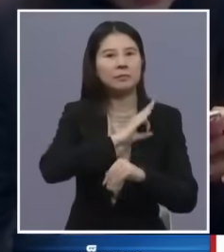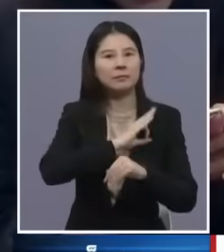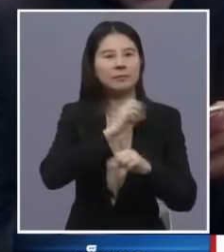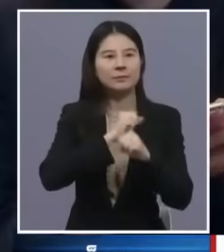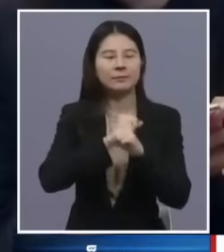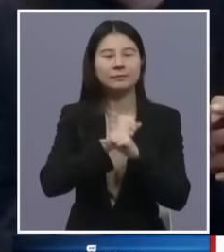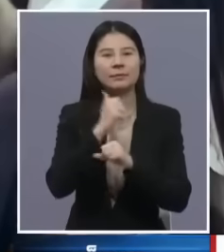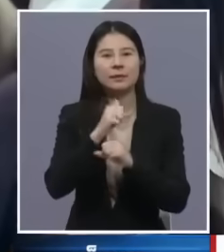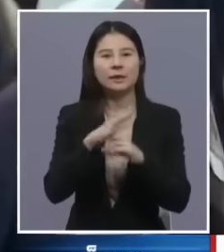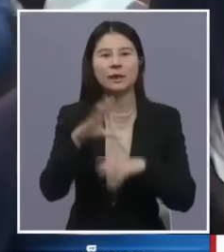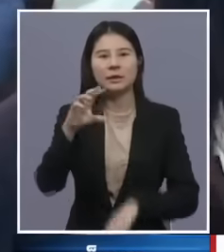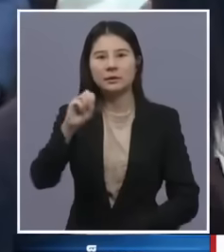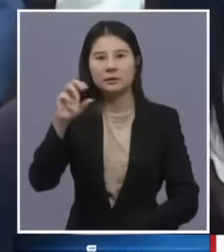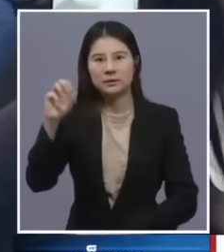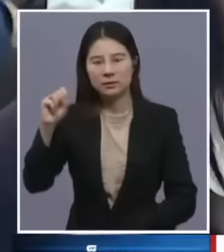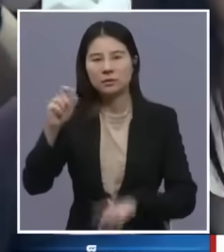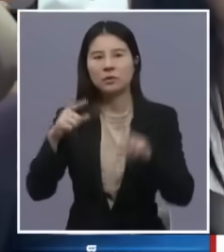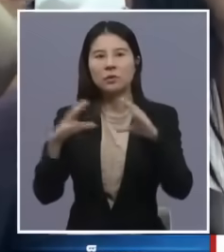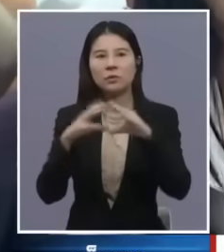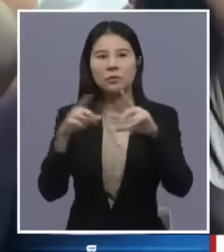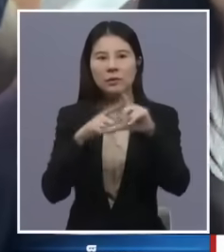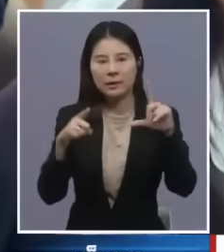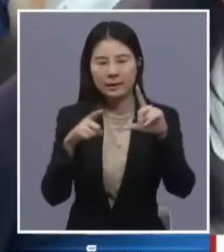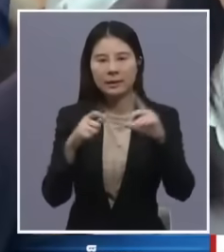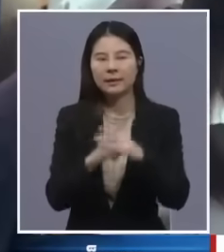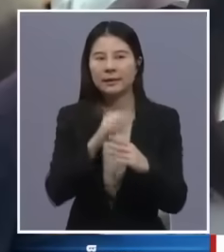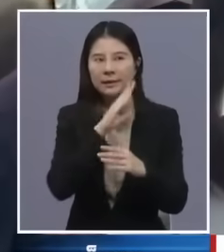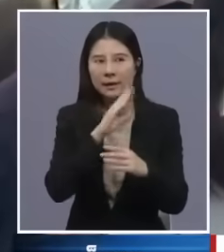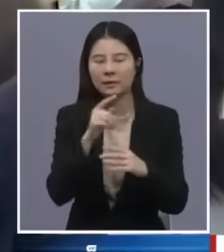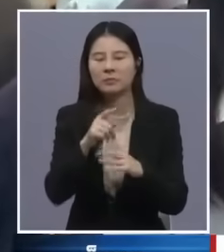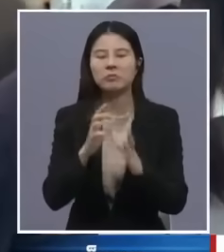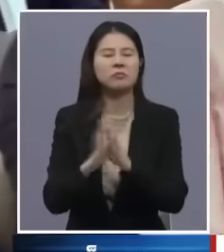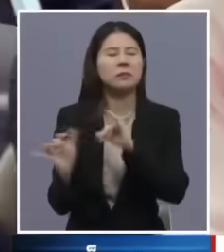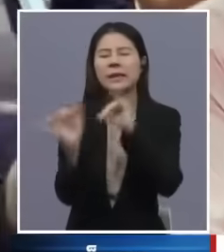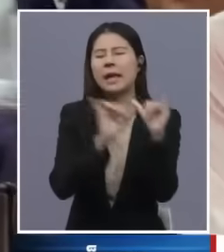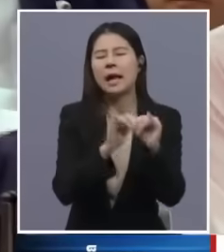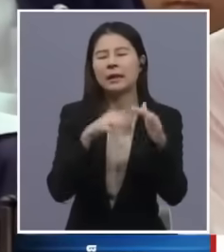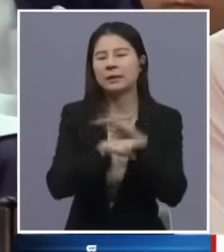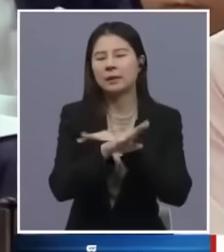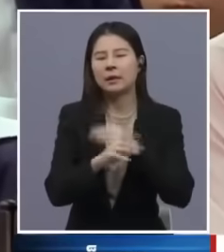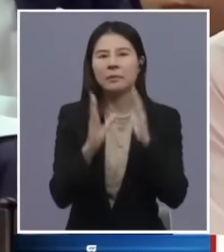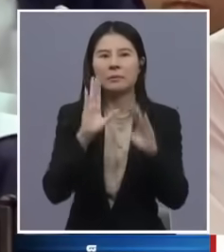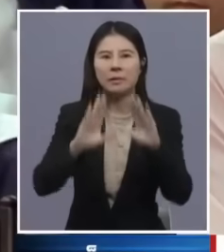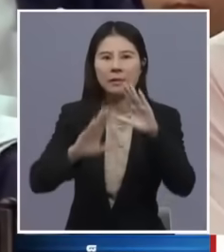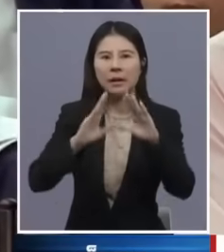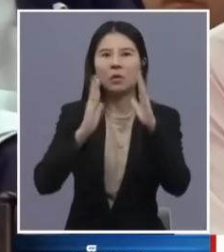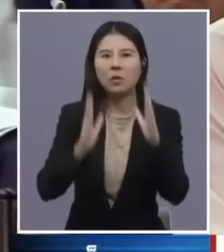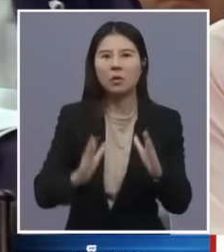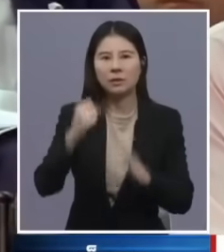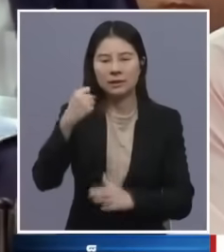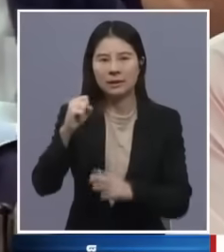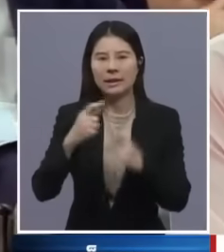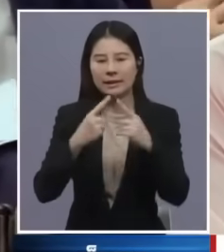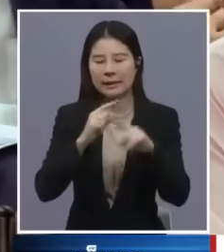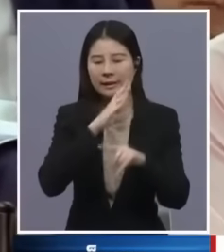าจะมีส.ส.ก้าวไกลที่ไม่ขอไปต่อกับก้าวไกลหากพรรคถูกยุบสูงถึงหลัก10คนเลยนะคะ oh. และหากมี